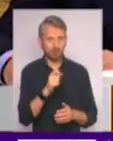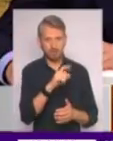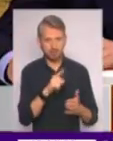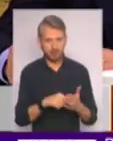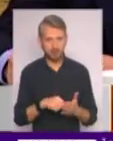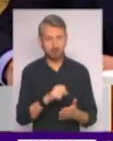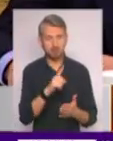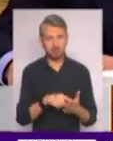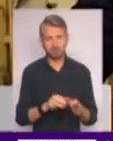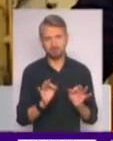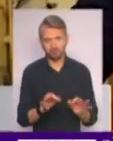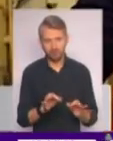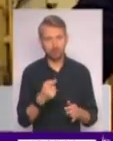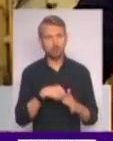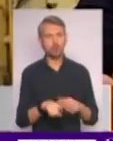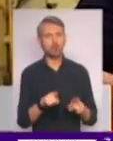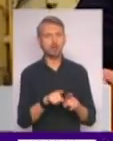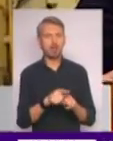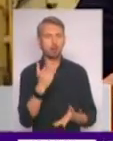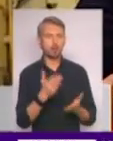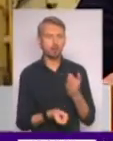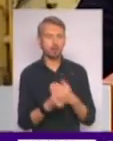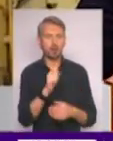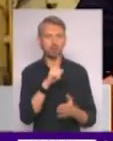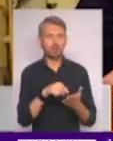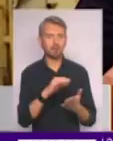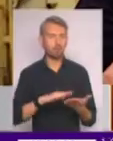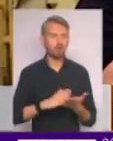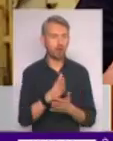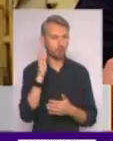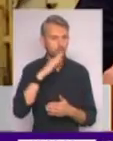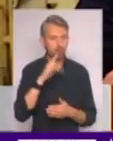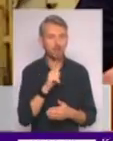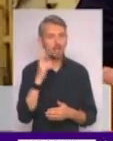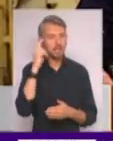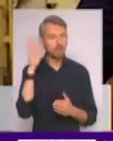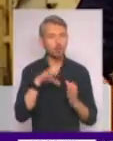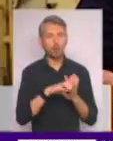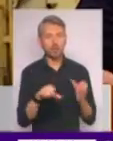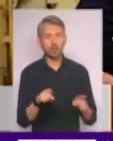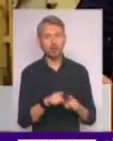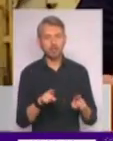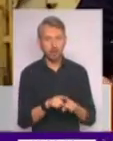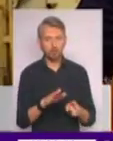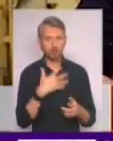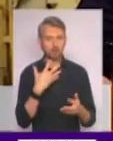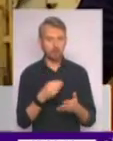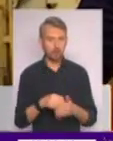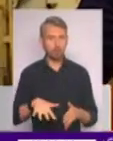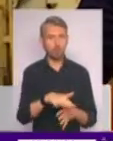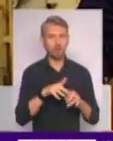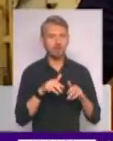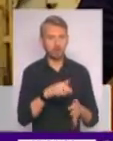Питання слушне, тому що так само, можливо, десь виникають питання по якості. Але Київводоканал так само в своєму, скажімо так, полі